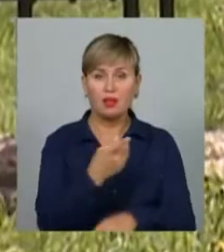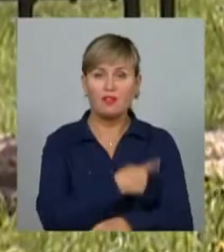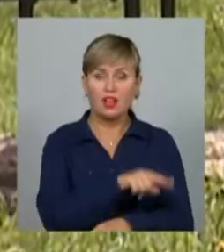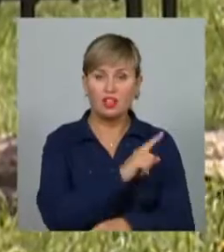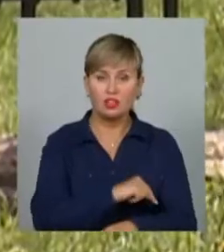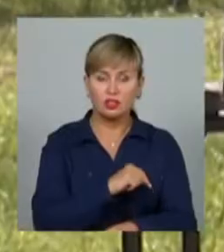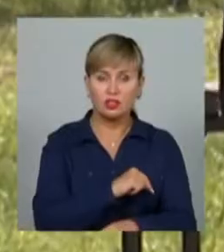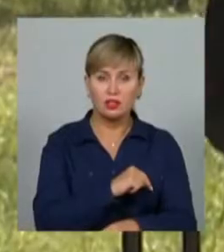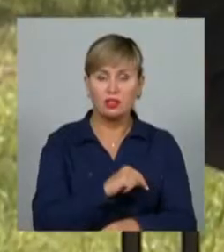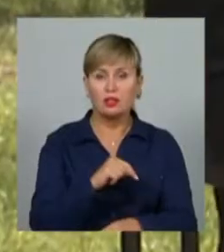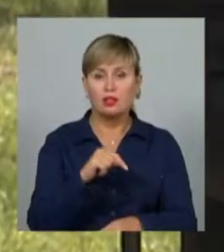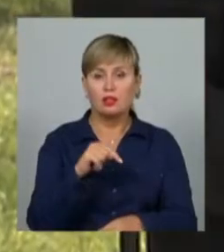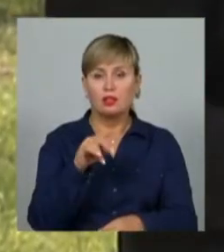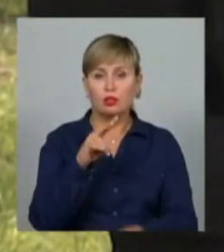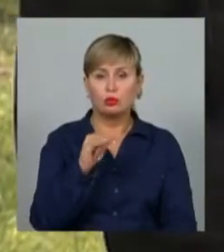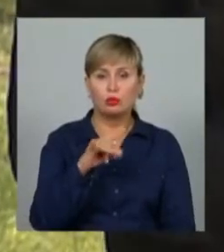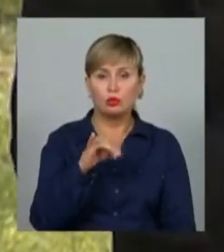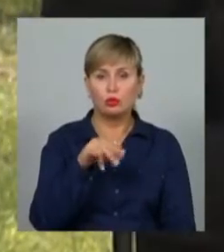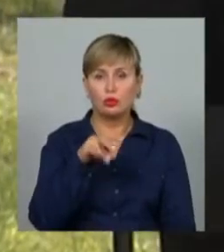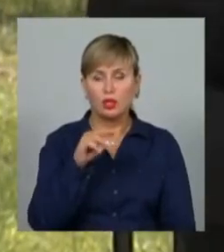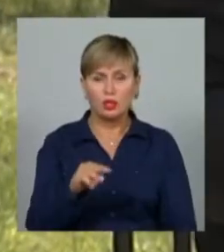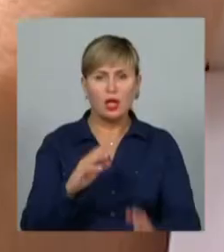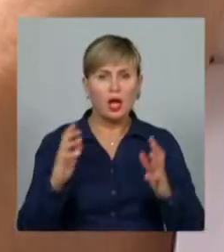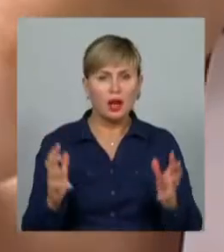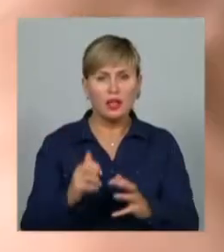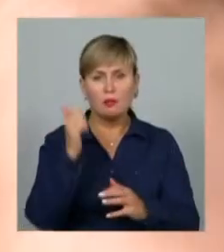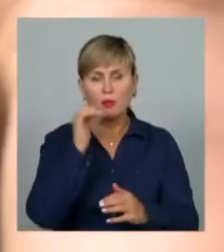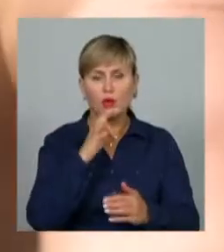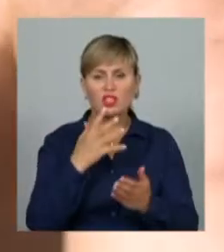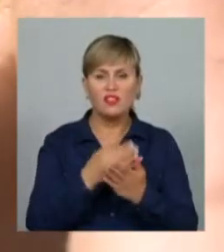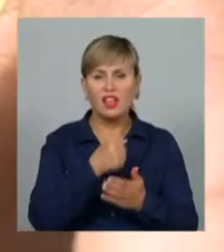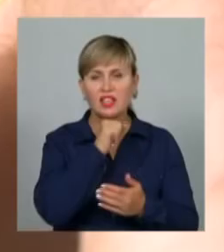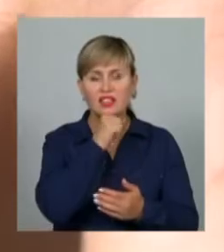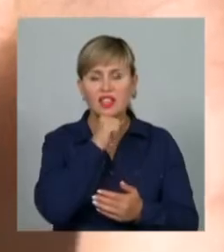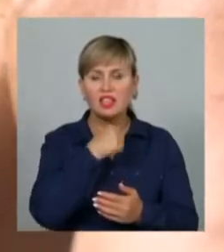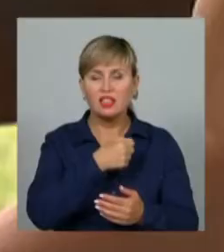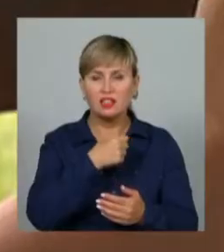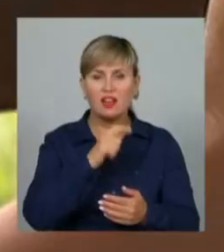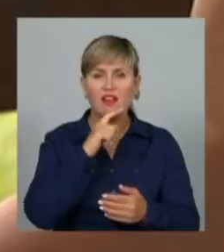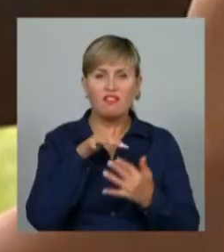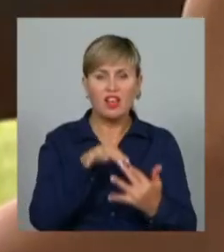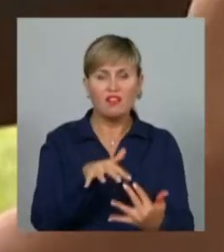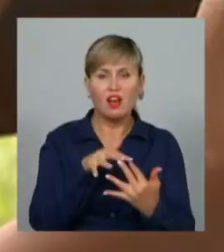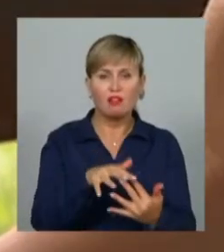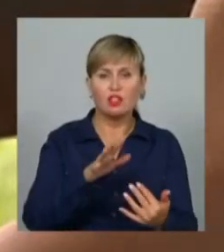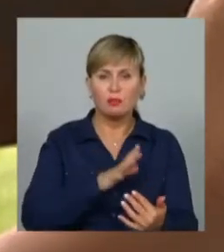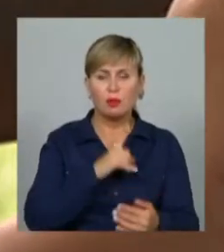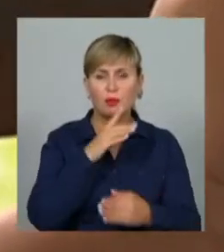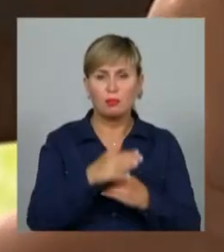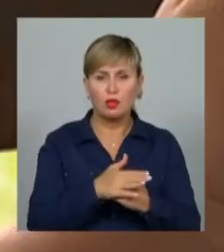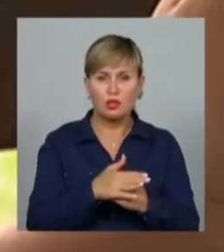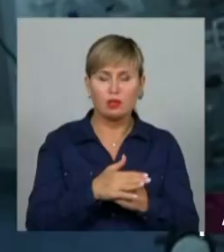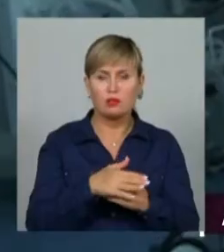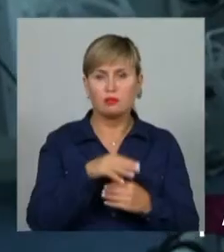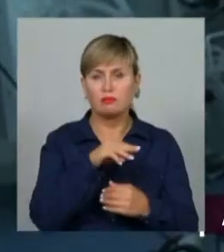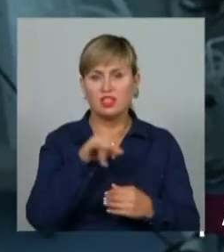Нурсултан Избагамбетов и Алмагуль Алдабергенова бережно хранят память о своих дедах-фронтовиках, воевавших на передовой и приближавших победу